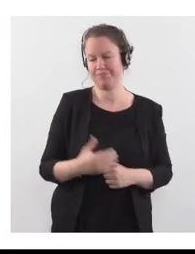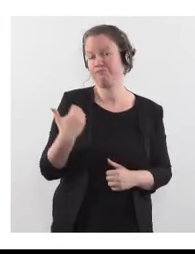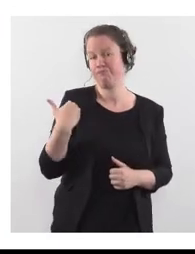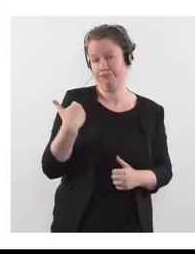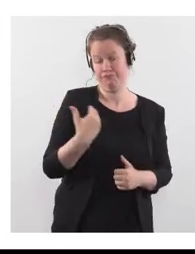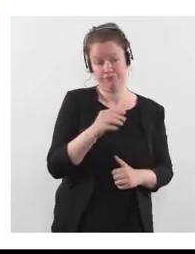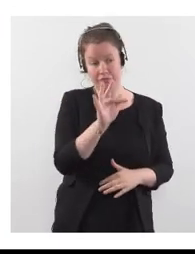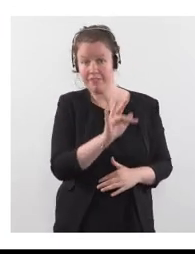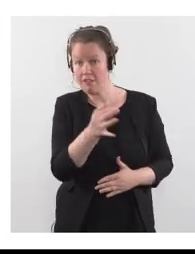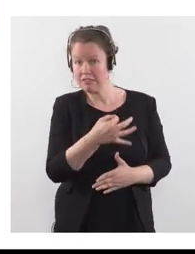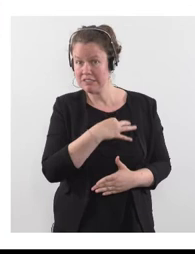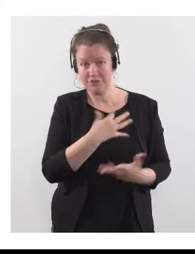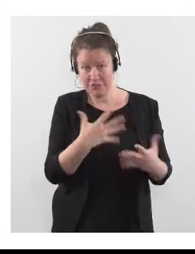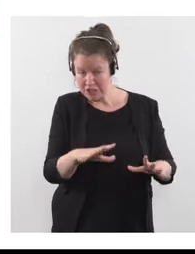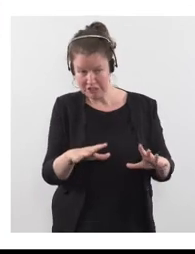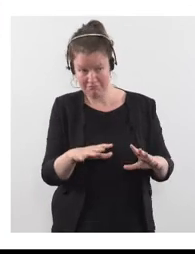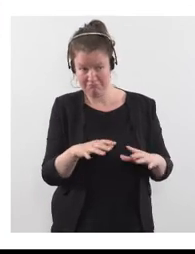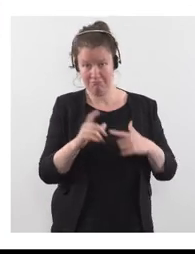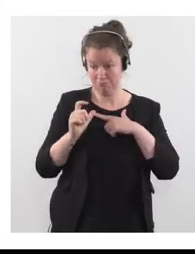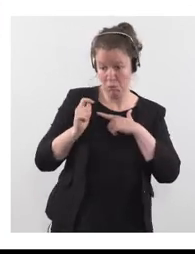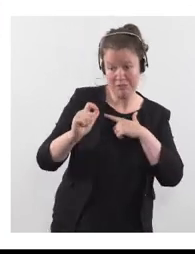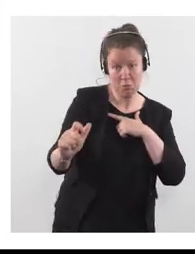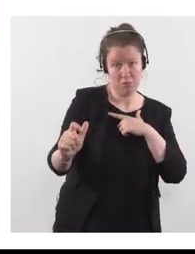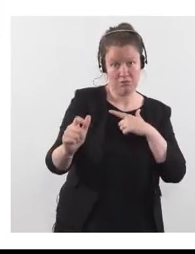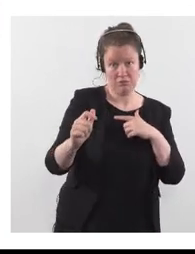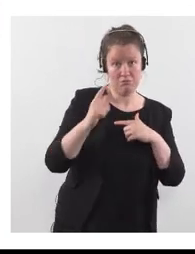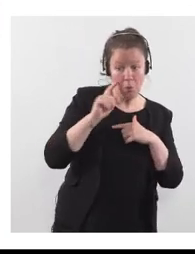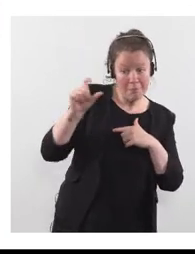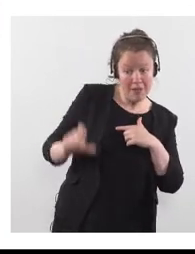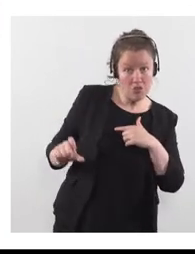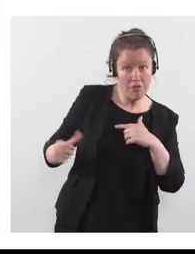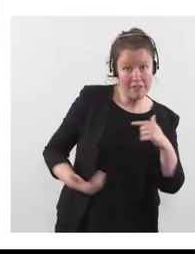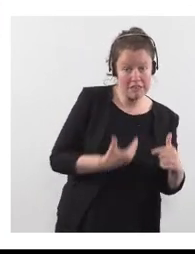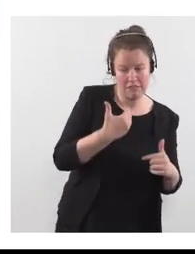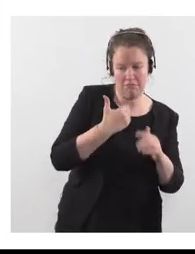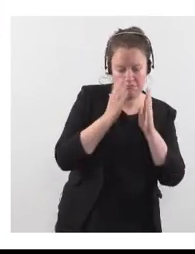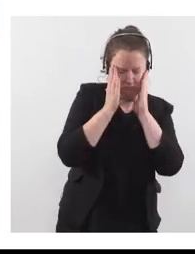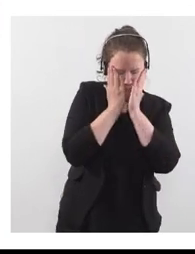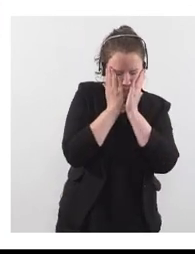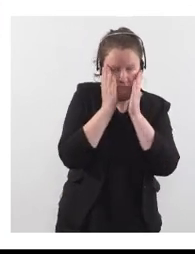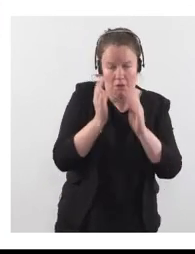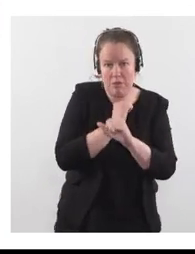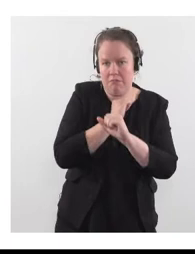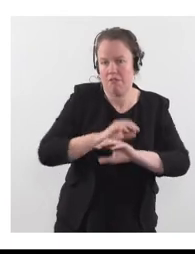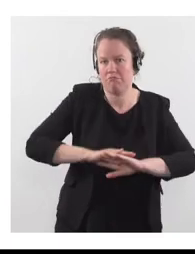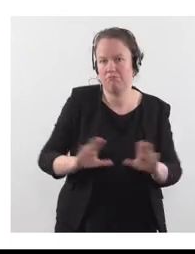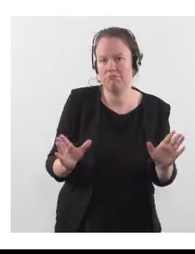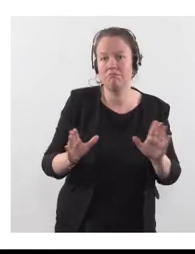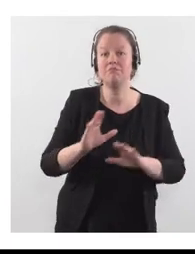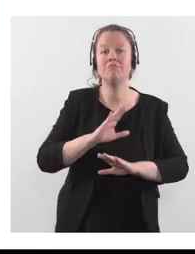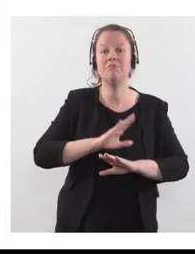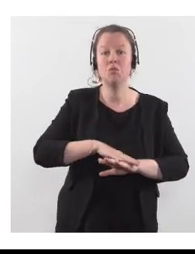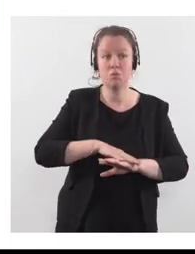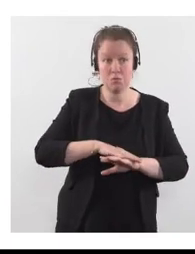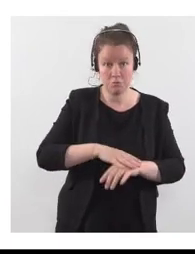la manière et à quel point le processus est effrayant. Mais une chose pour laquelle il n'a pas dû s'inquiéter, c'est son